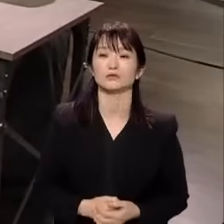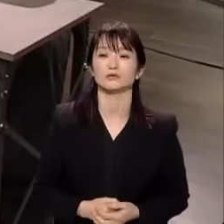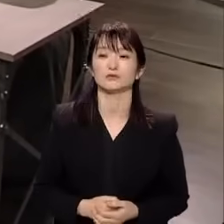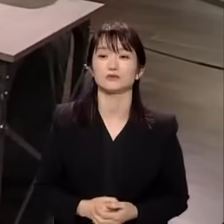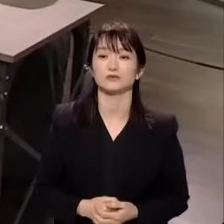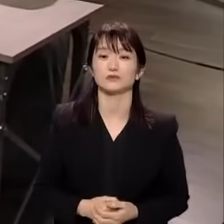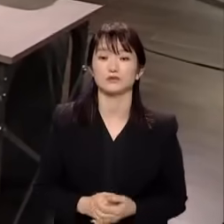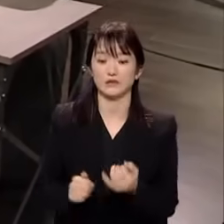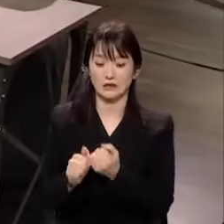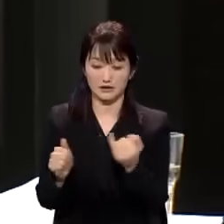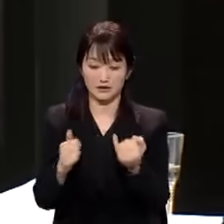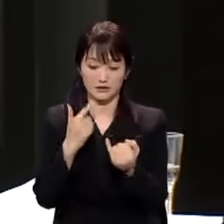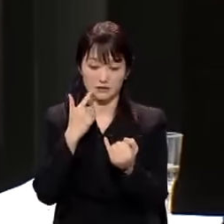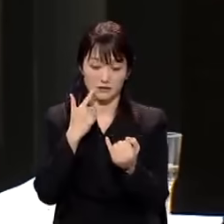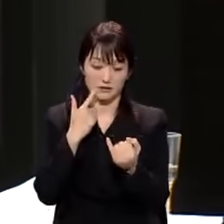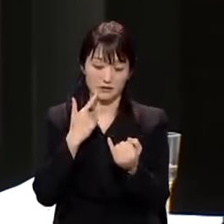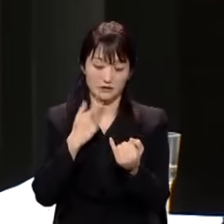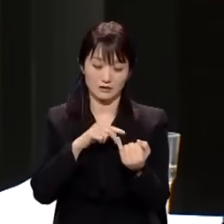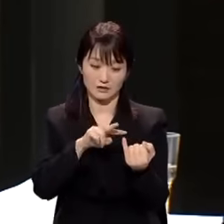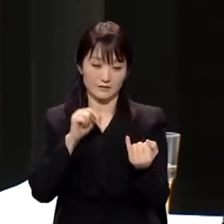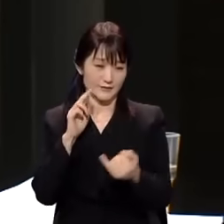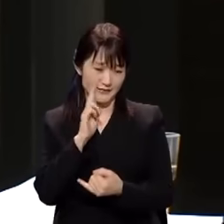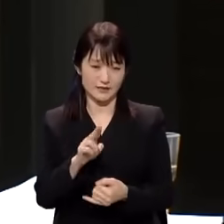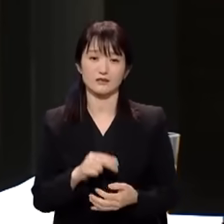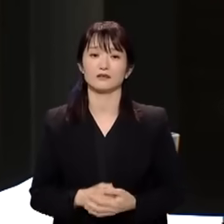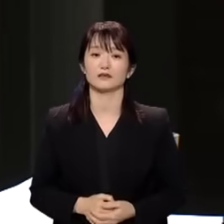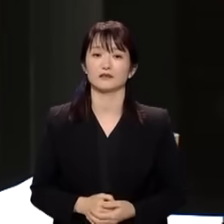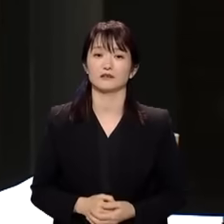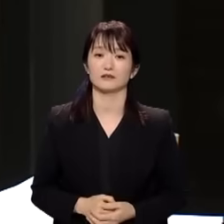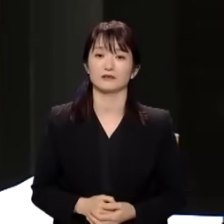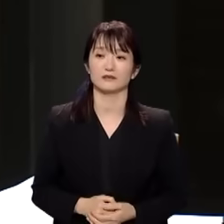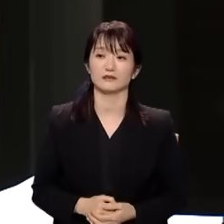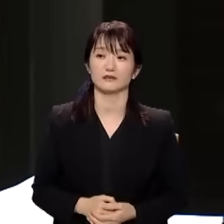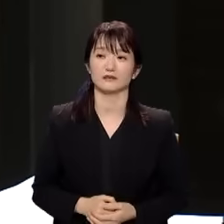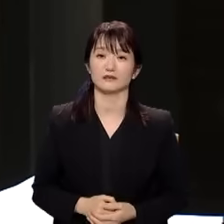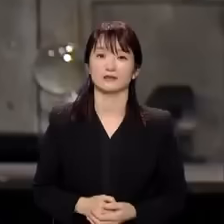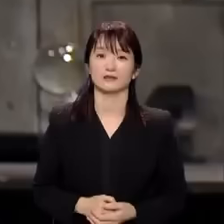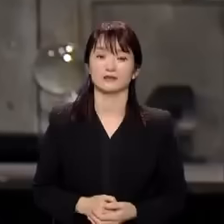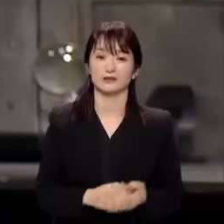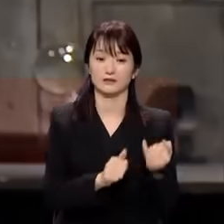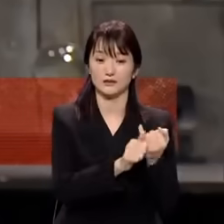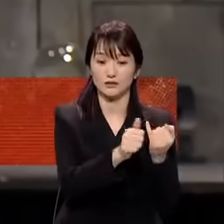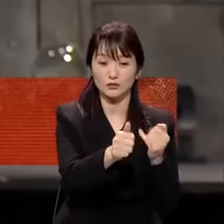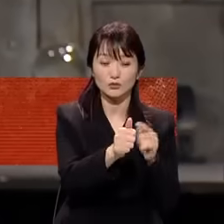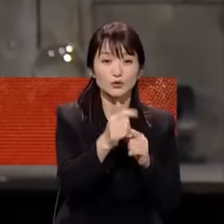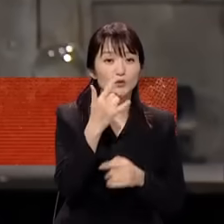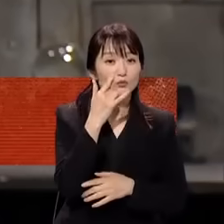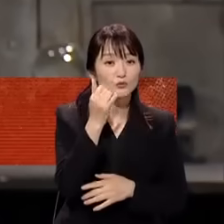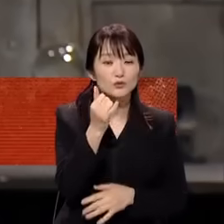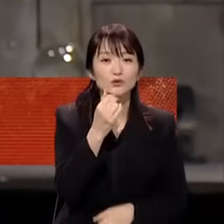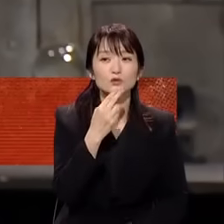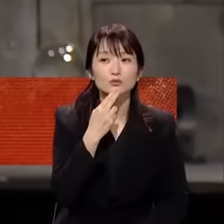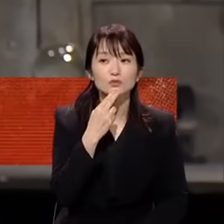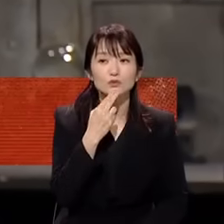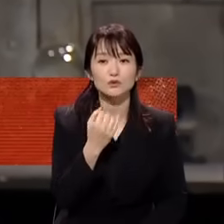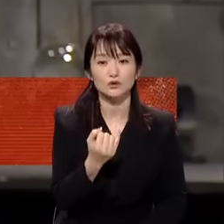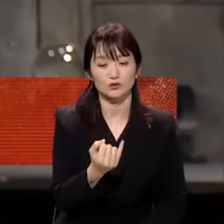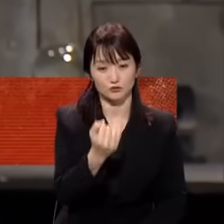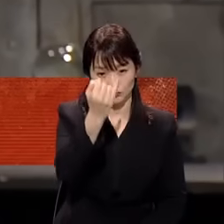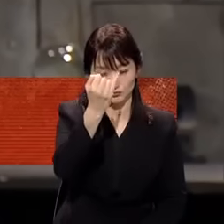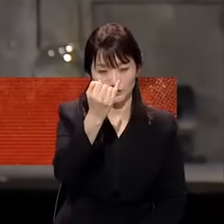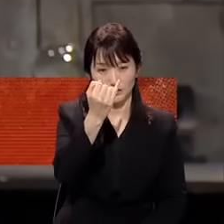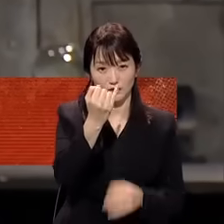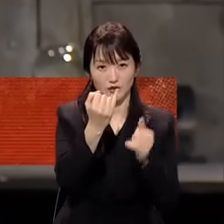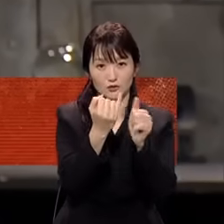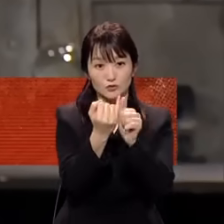부러움, 질투 더 극심해졌다고요? 그 상견례 자리에 나갔더니 매부될 사람이 부모님이 안 계시고 누나하고 매형이 나와 있었던